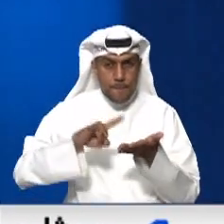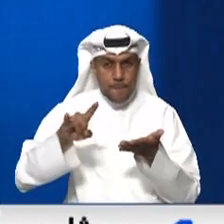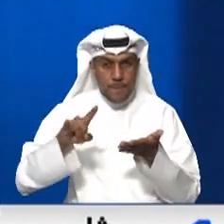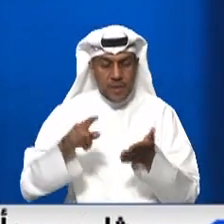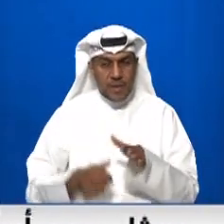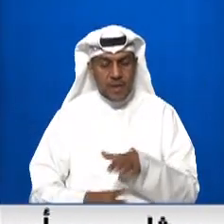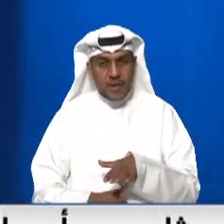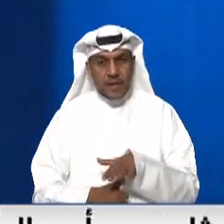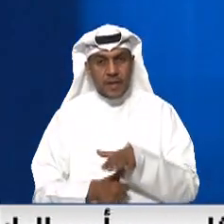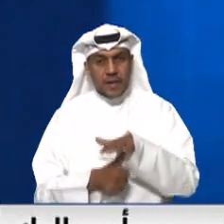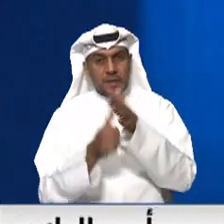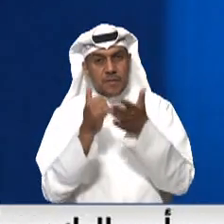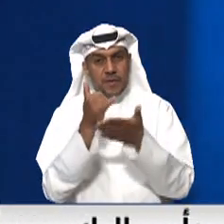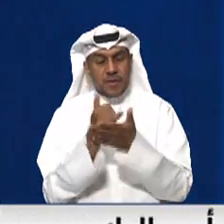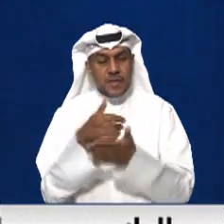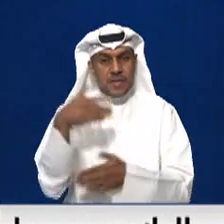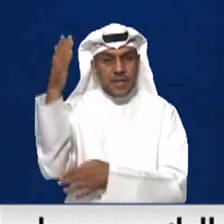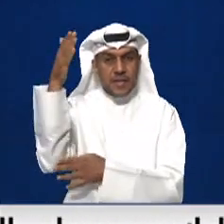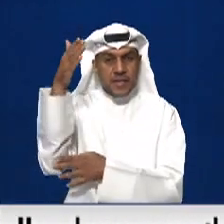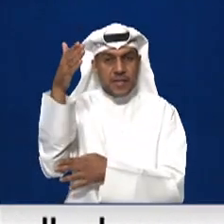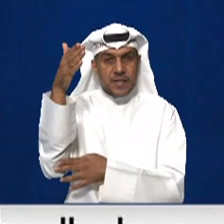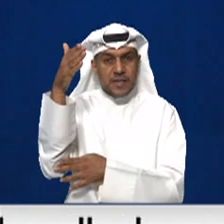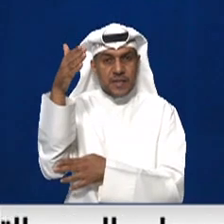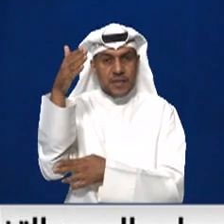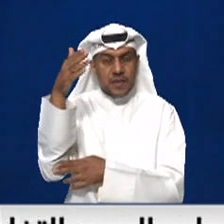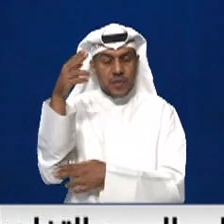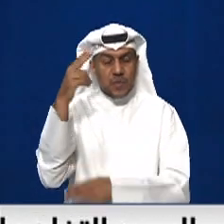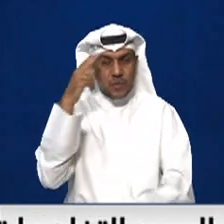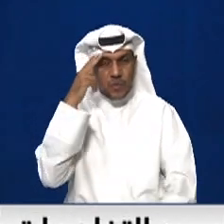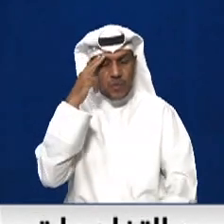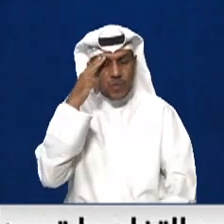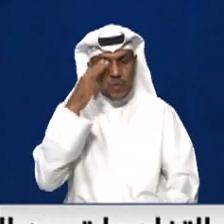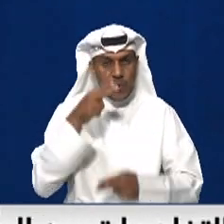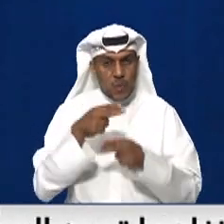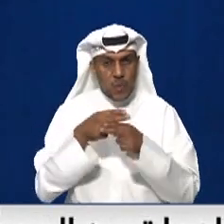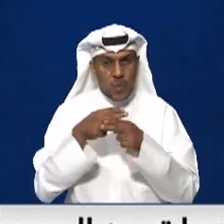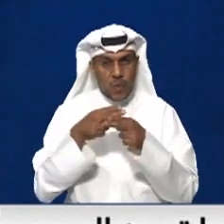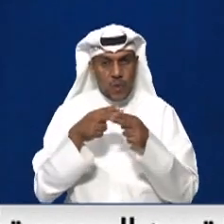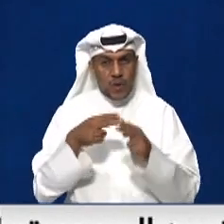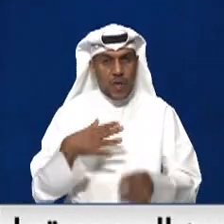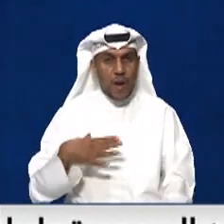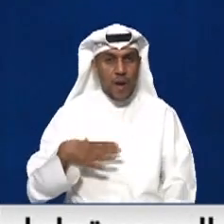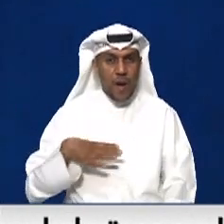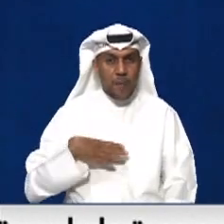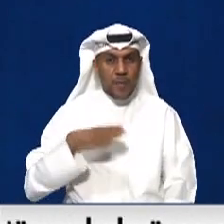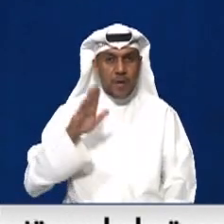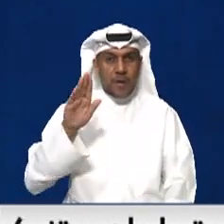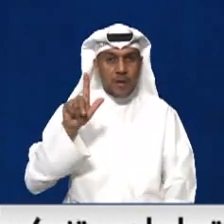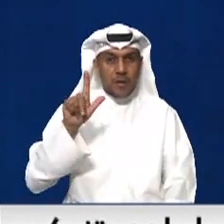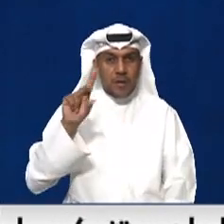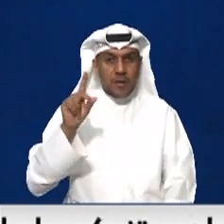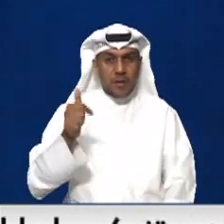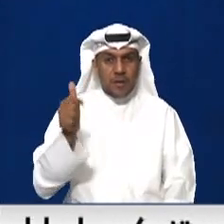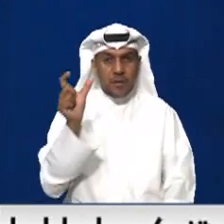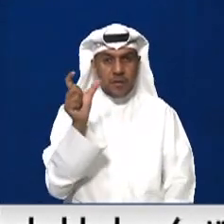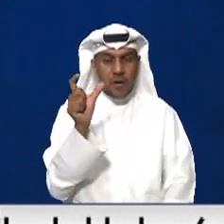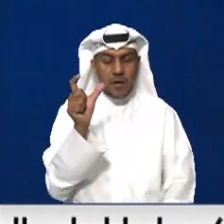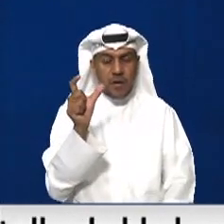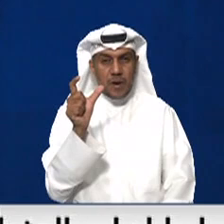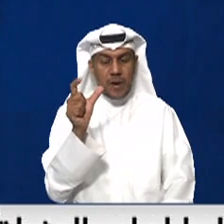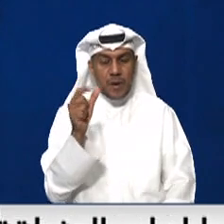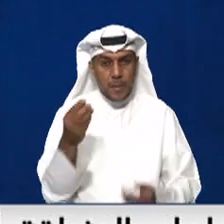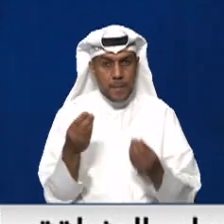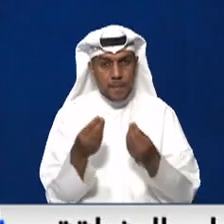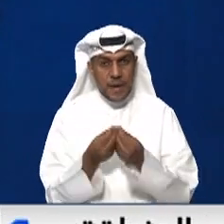بعثة الشرف سعادة سفير خادم الحرمين الشريفين لدى دولة الكويت سمو الأمير سلطان بن سعد بن خالد آل سعود